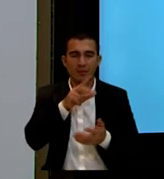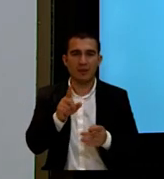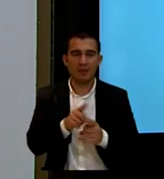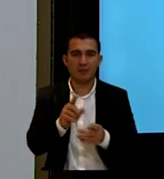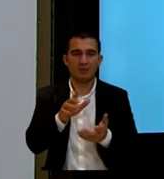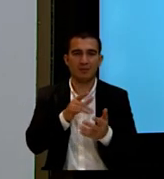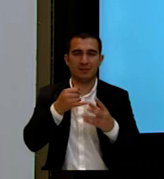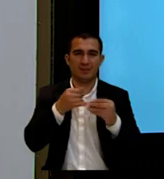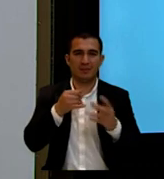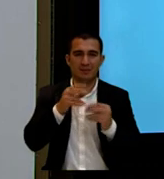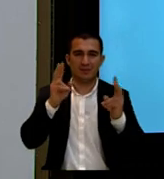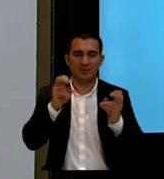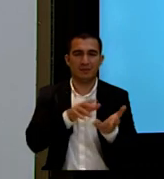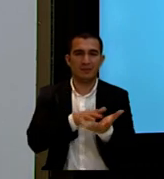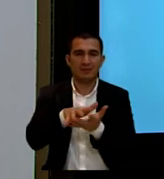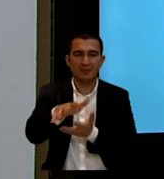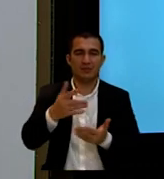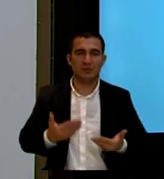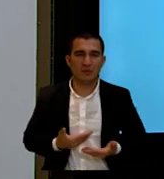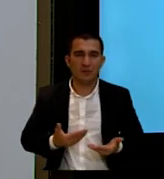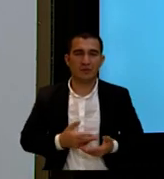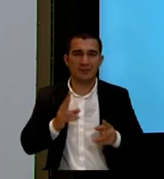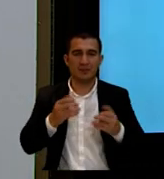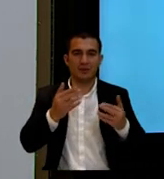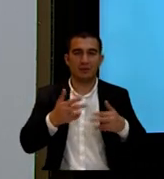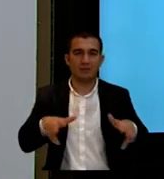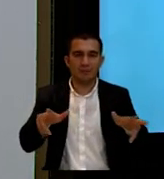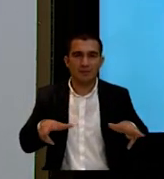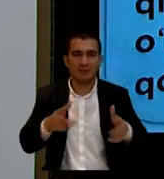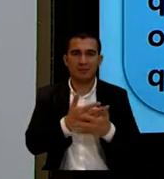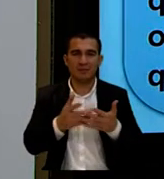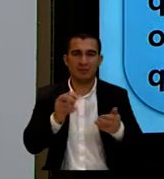barchasining tanasida aralash qon oqadi.